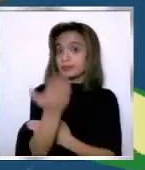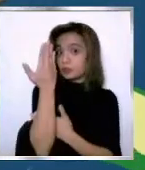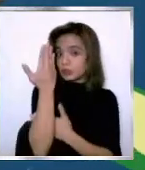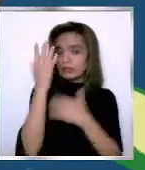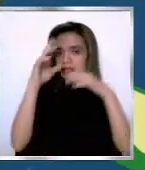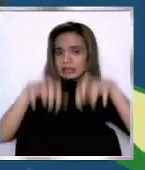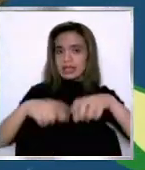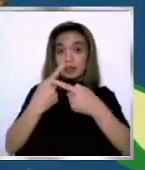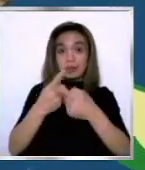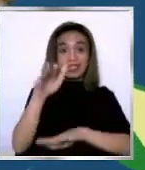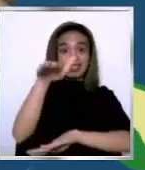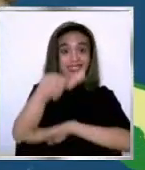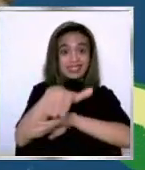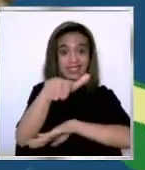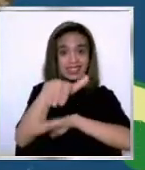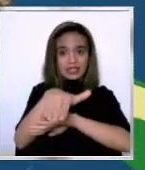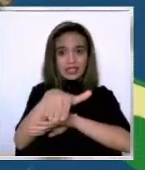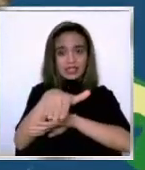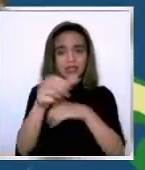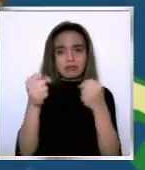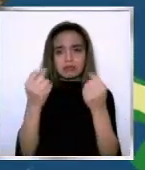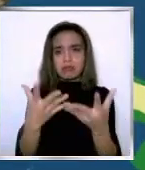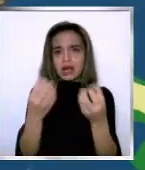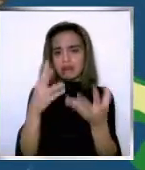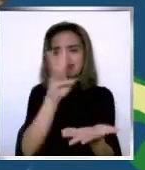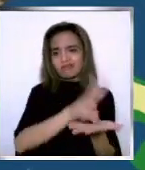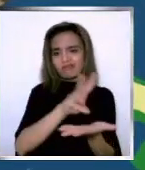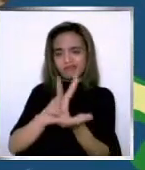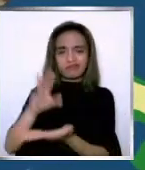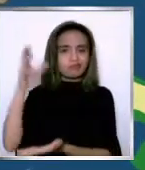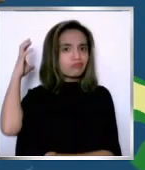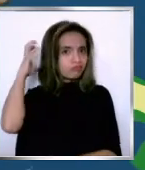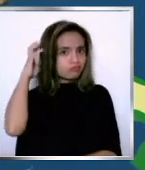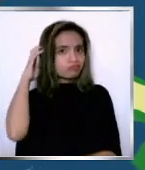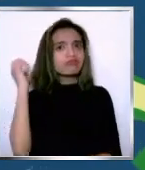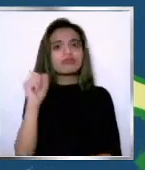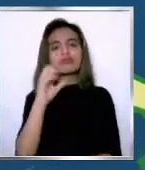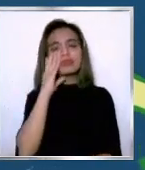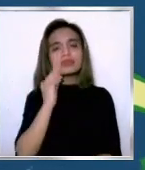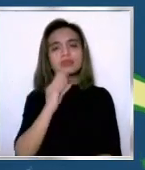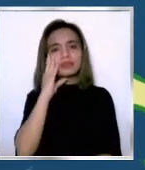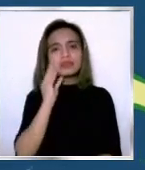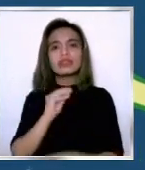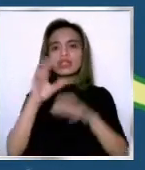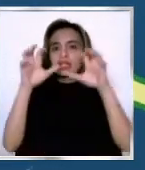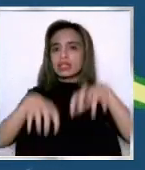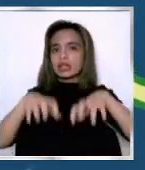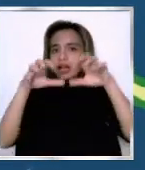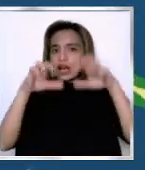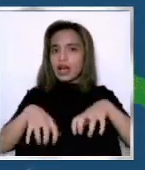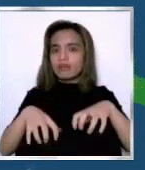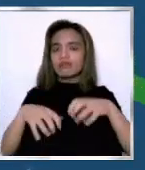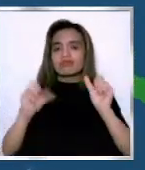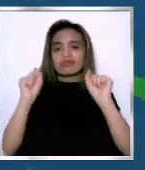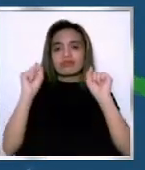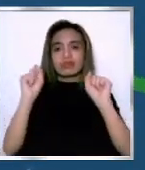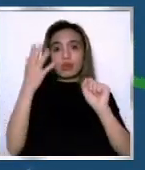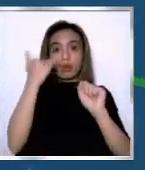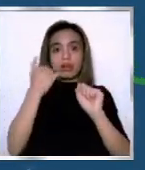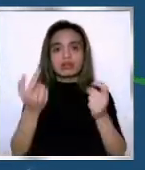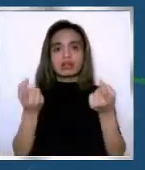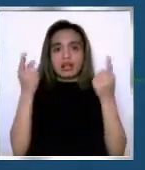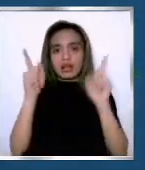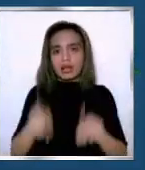mas maraming lugar sa Mindanao ang makakaranas ng mga ulan at may mga malalakas na pwedeng magdulot ng mga pagbaha at